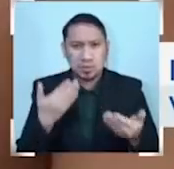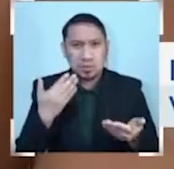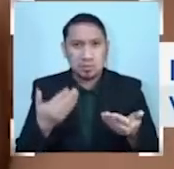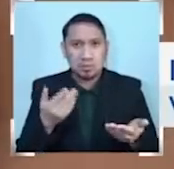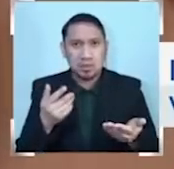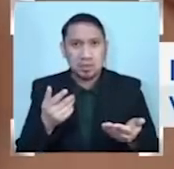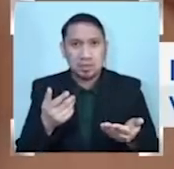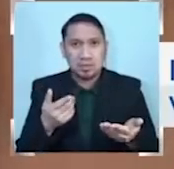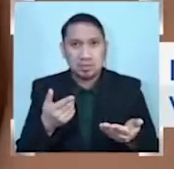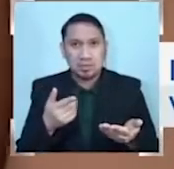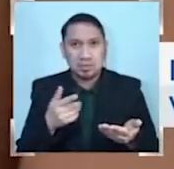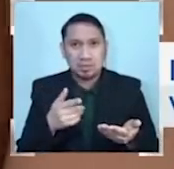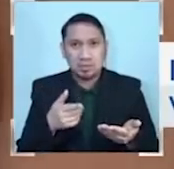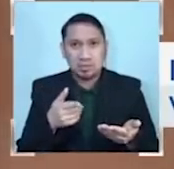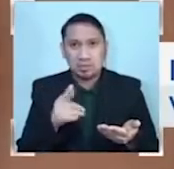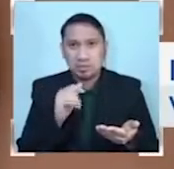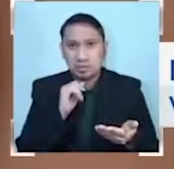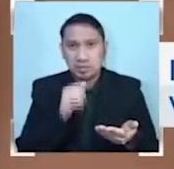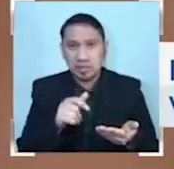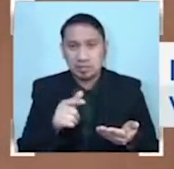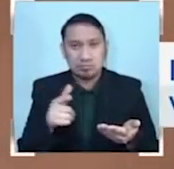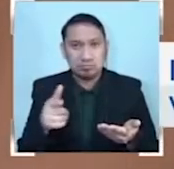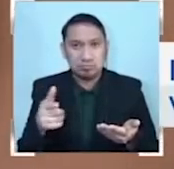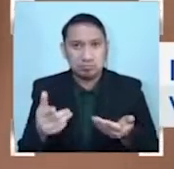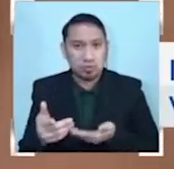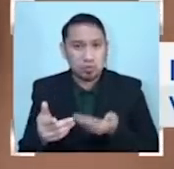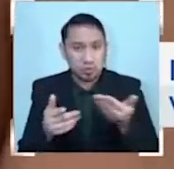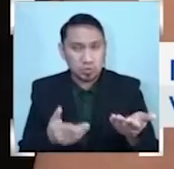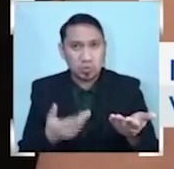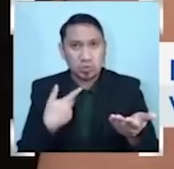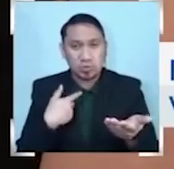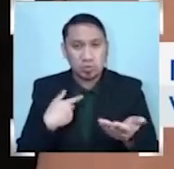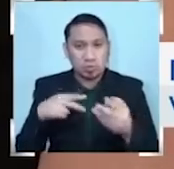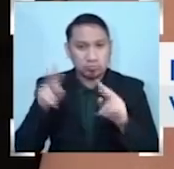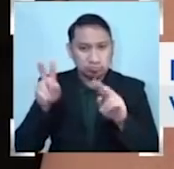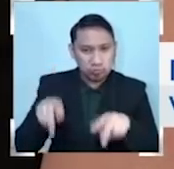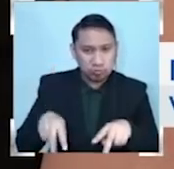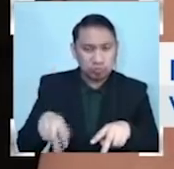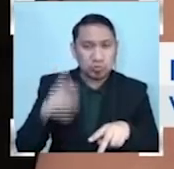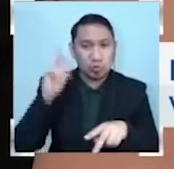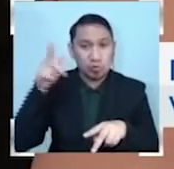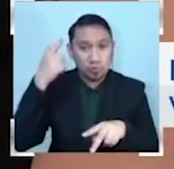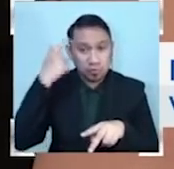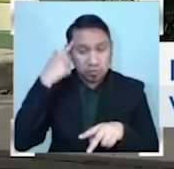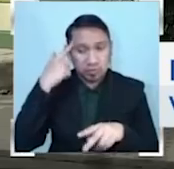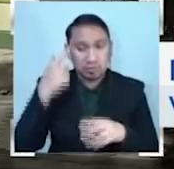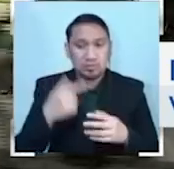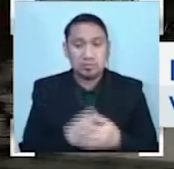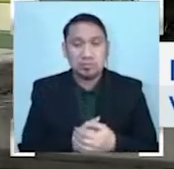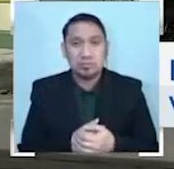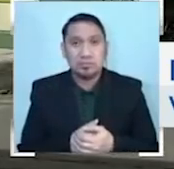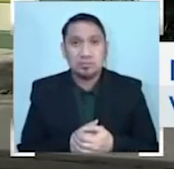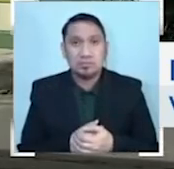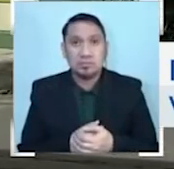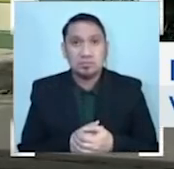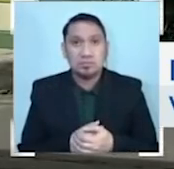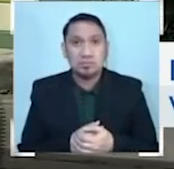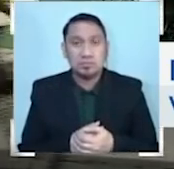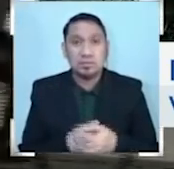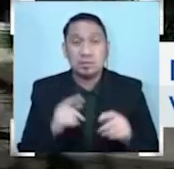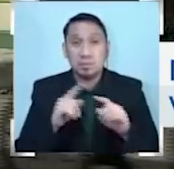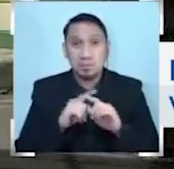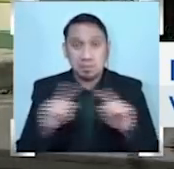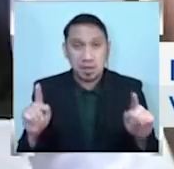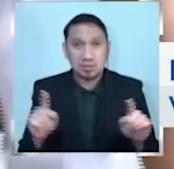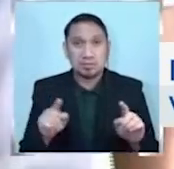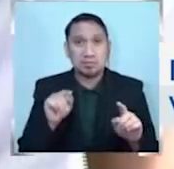vaccine. Hindi naman daw nais ng petisyon na maliitin ang hakbang ng gobyerno para makontrol ang pandemya. Respondent sa kaso ang